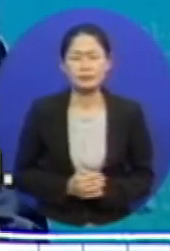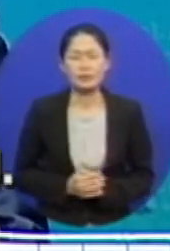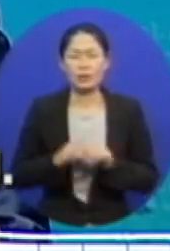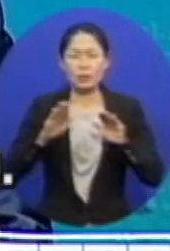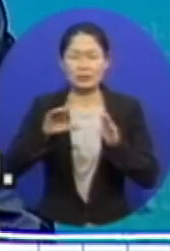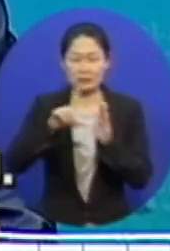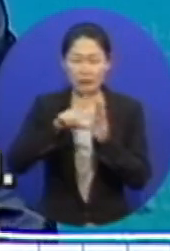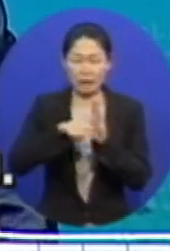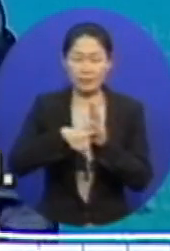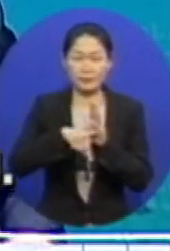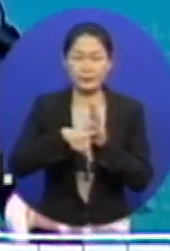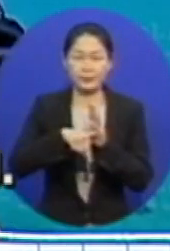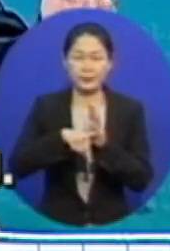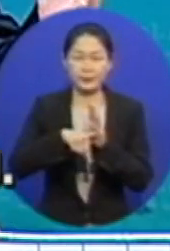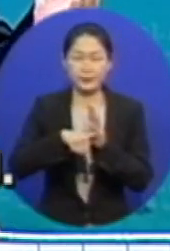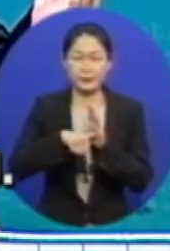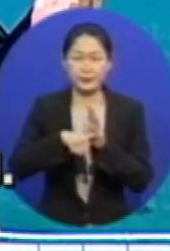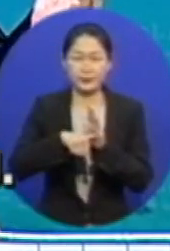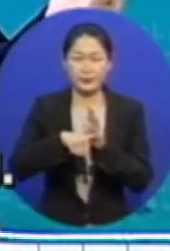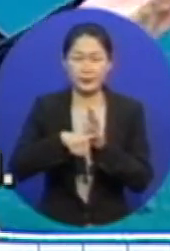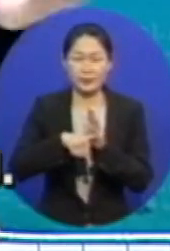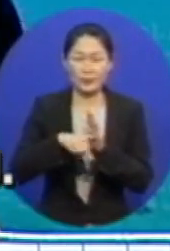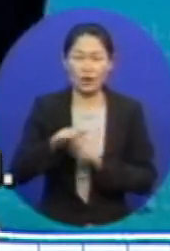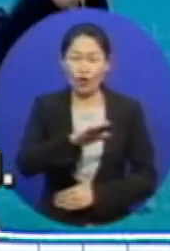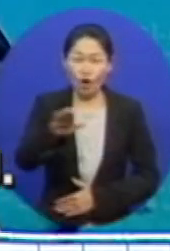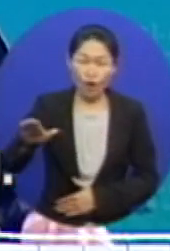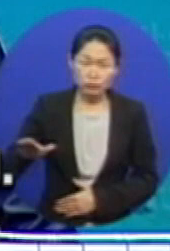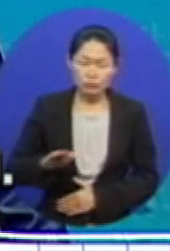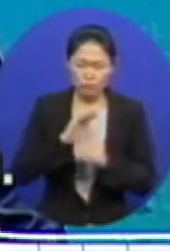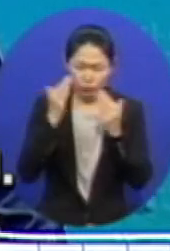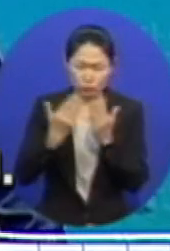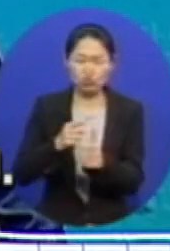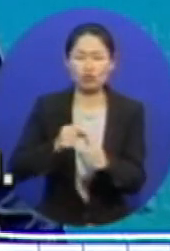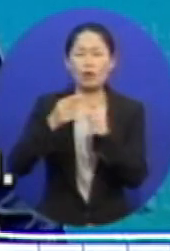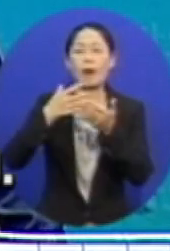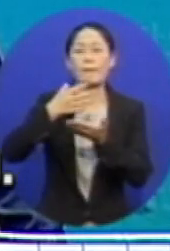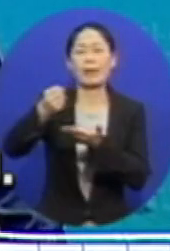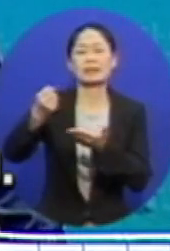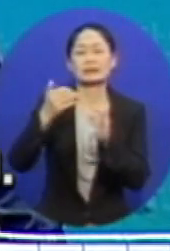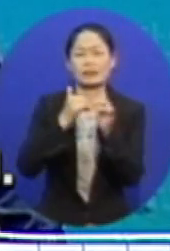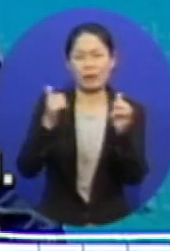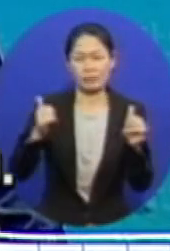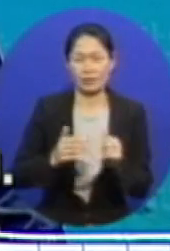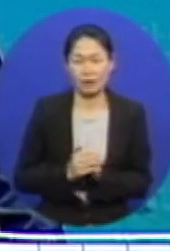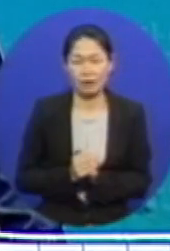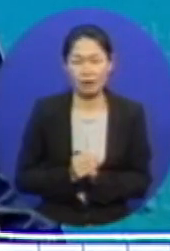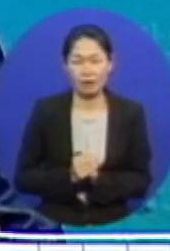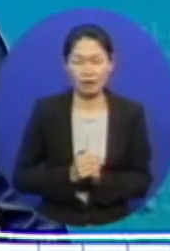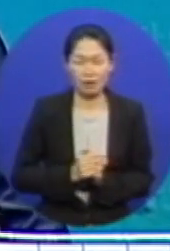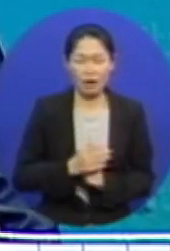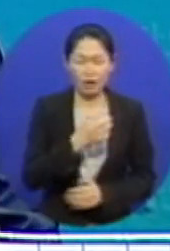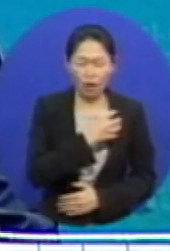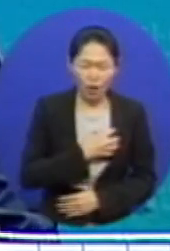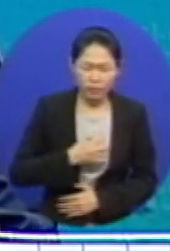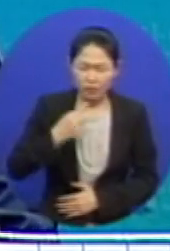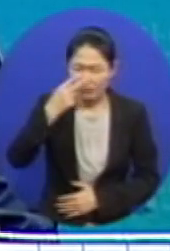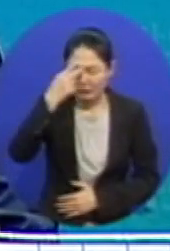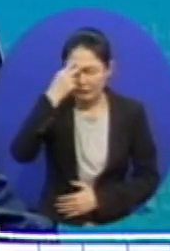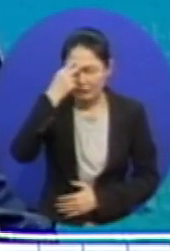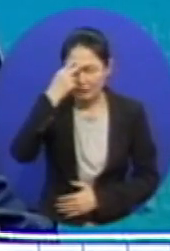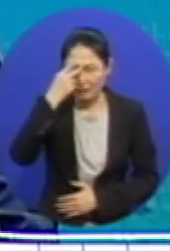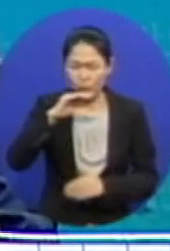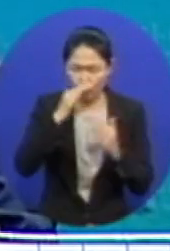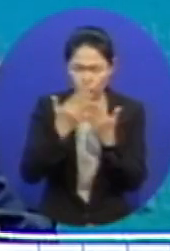오늘 이 시간에 여러분 여러분 다 구원받은 사람들이에요 염려 에서 근심해서